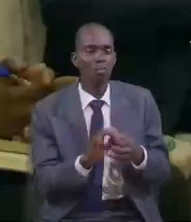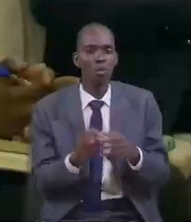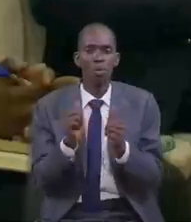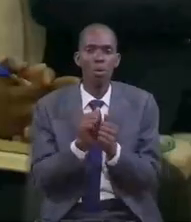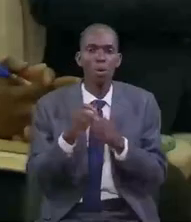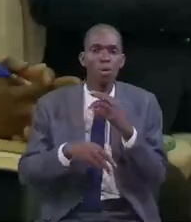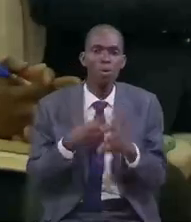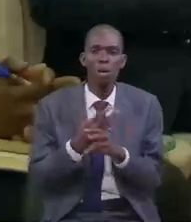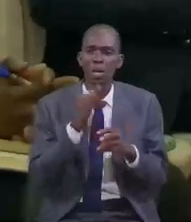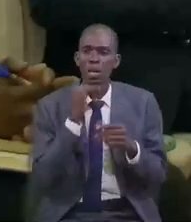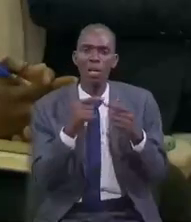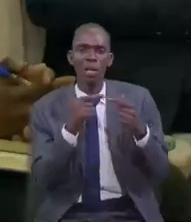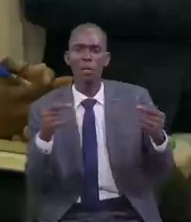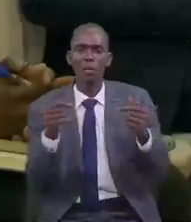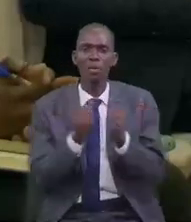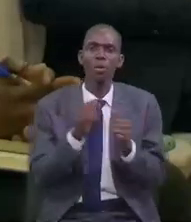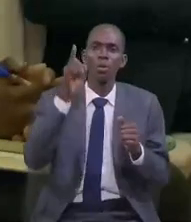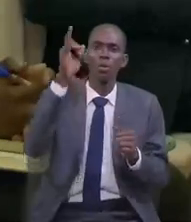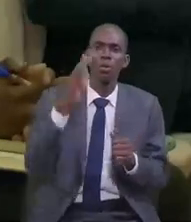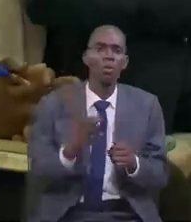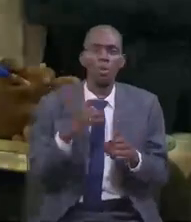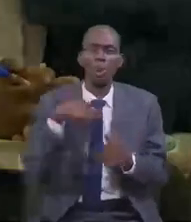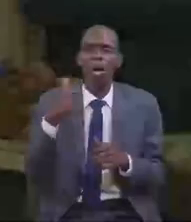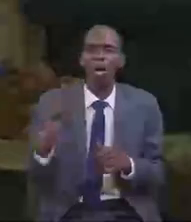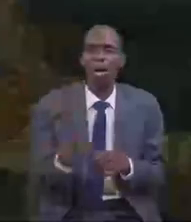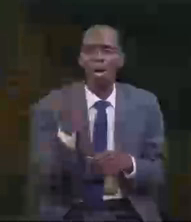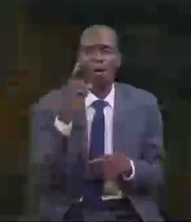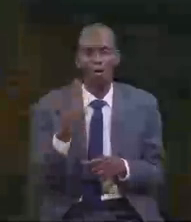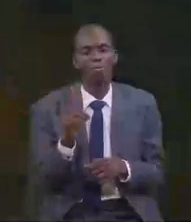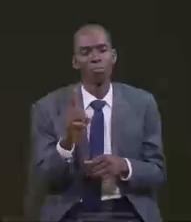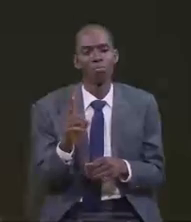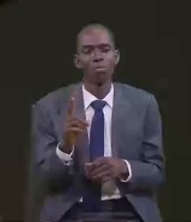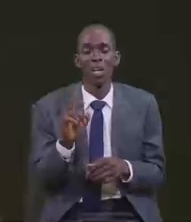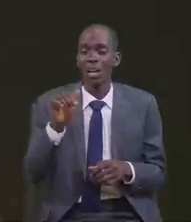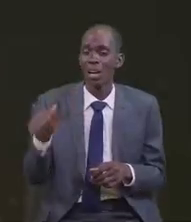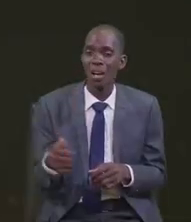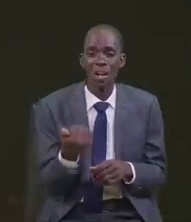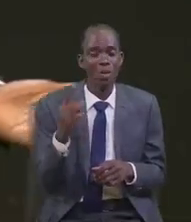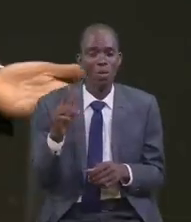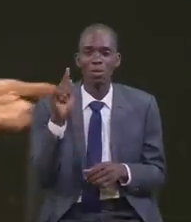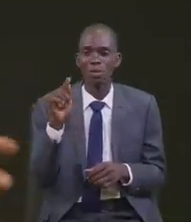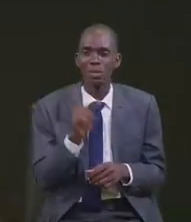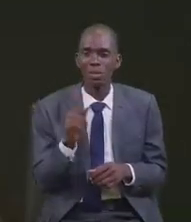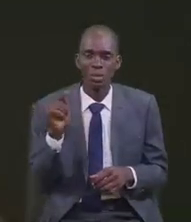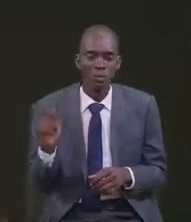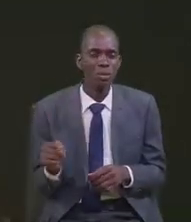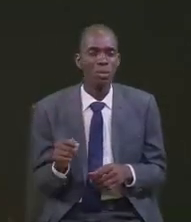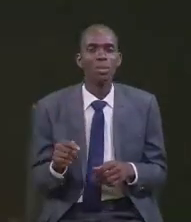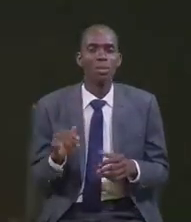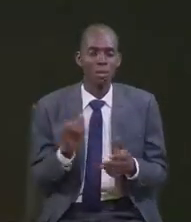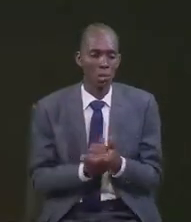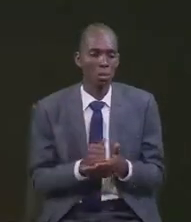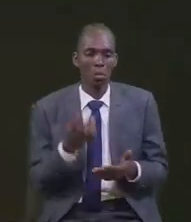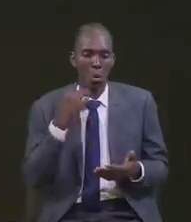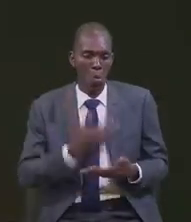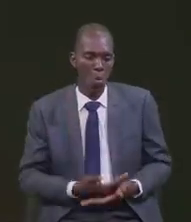est inimitié contre Dieu. Celui donc qui veut un Nazirien naturel, celui donc qui veut, je suis né